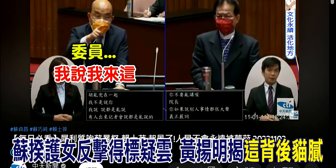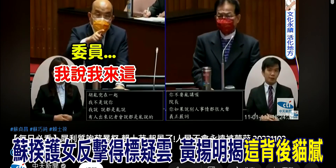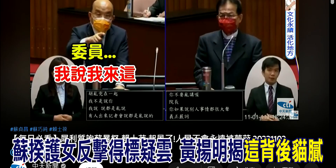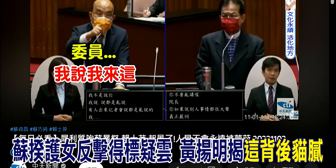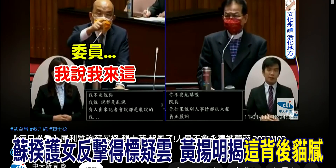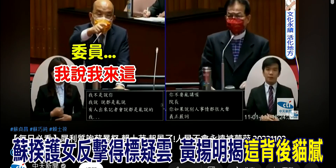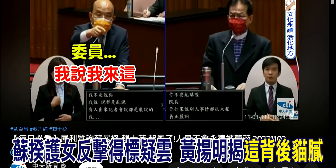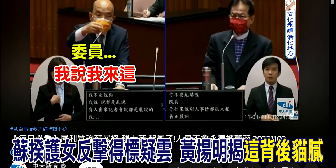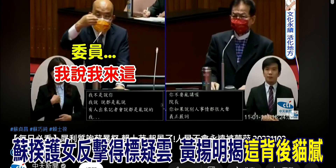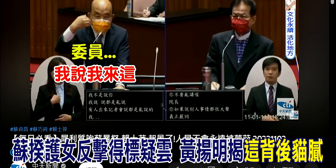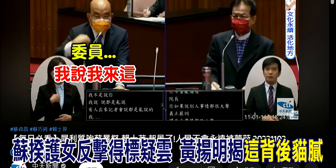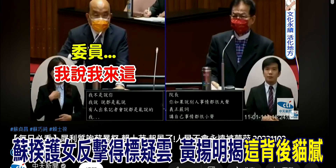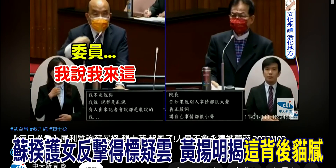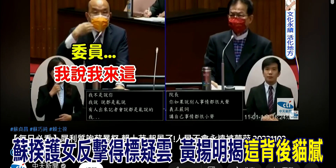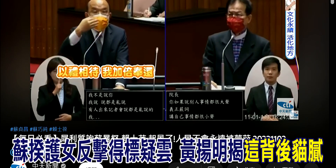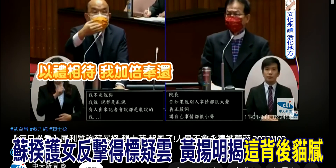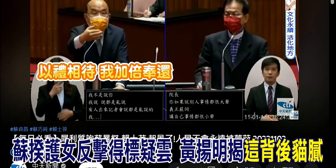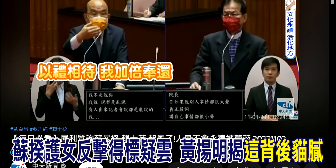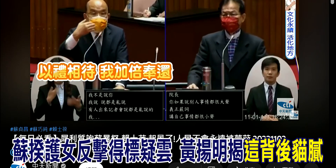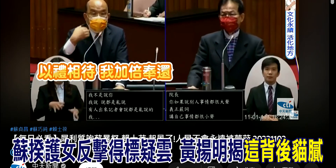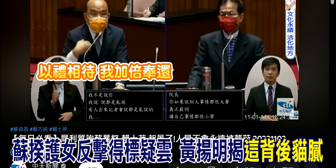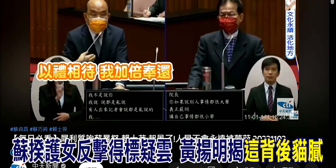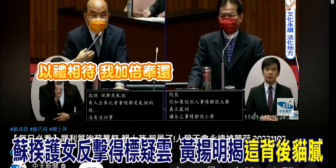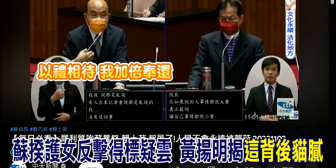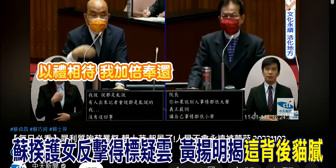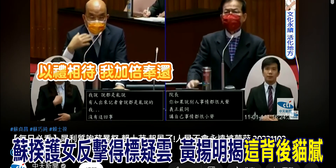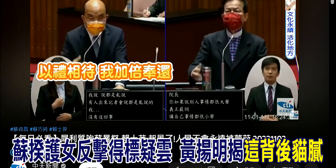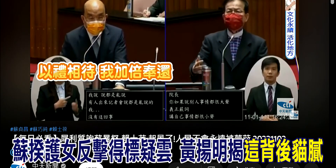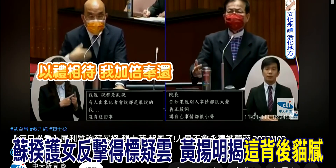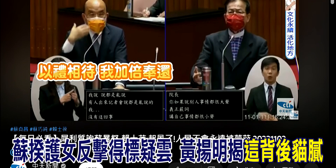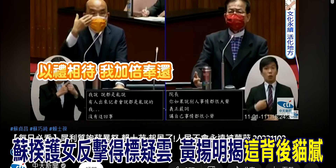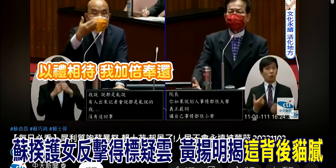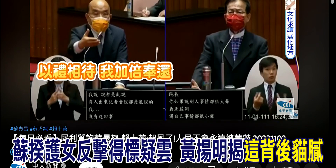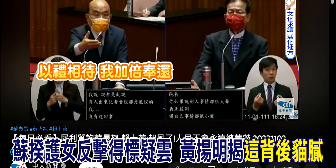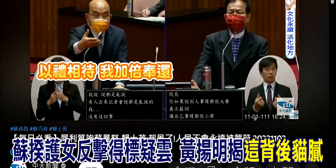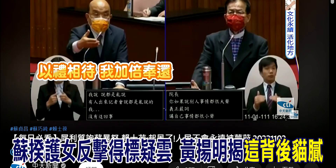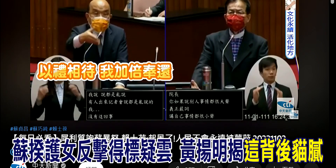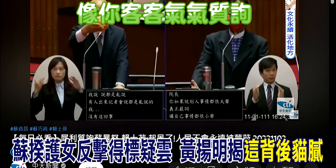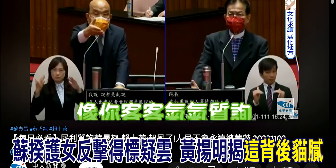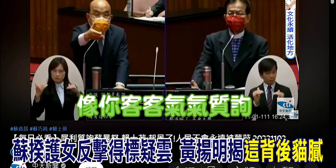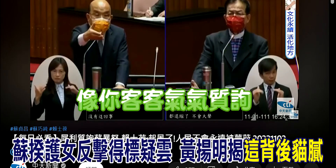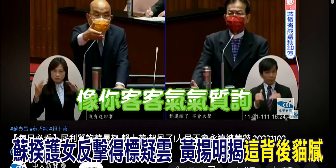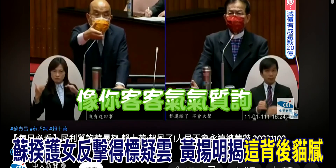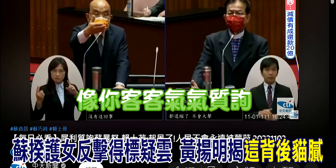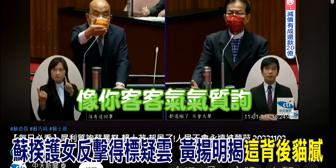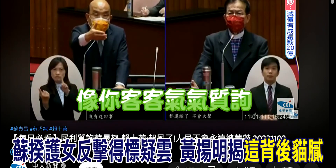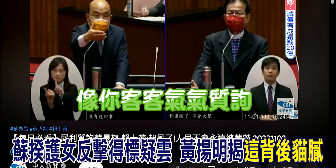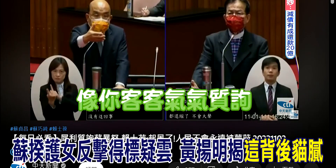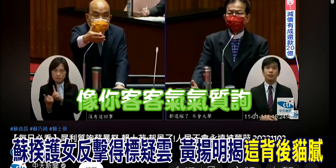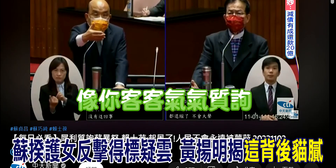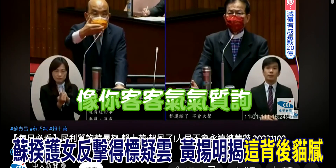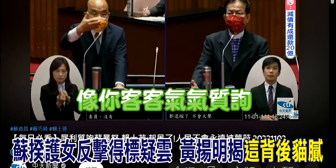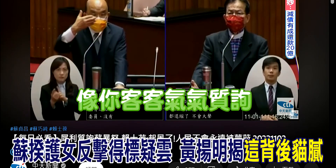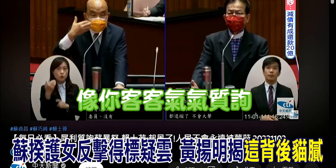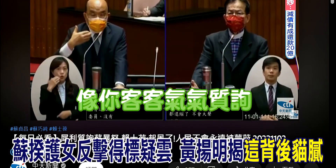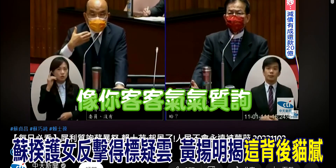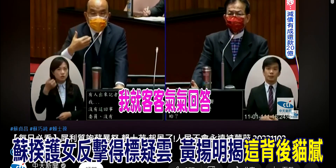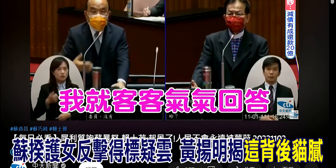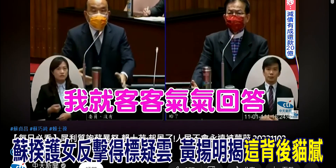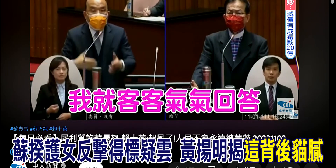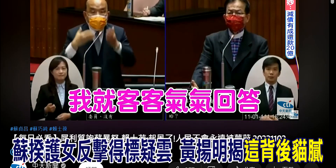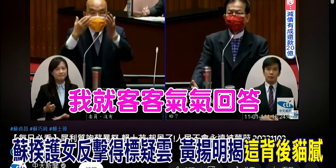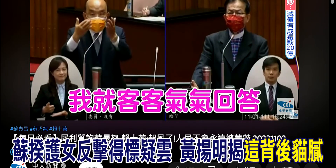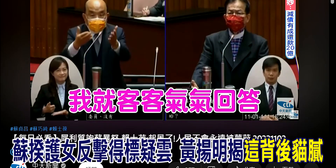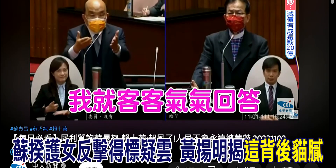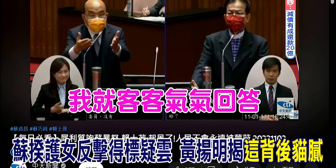我都有讲，我讲我来家哦，以礼相待， 我 家对奉还。 就你安尼客客气气那咨询，